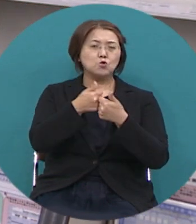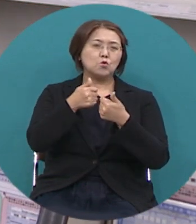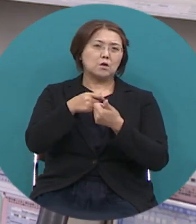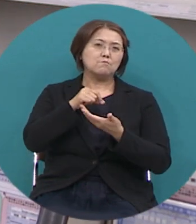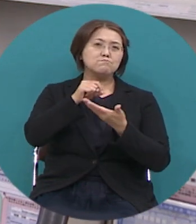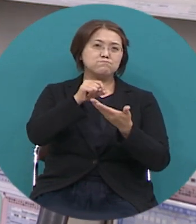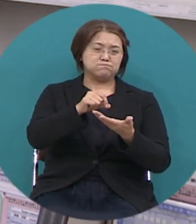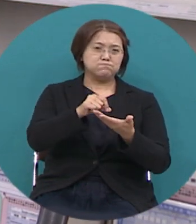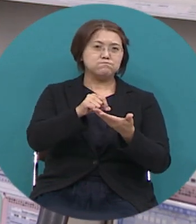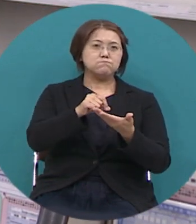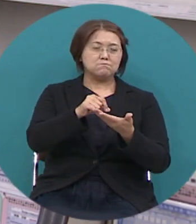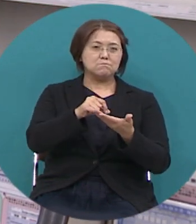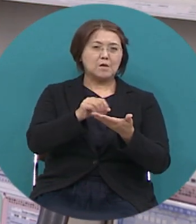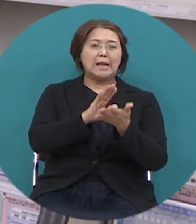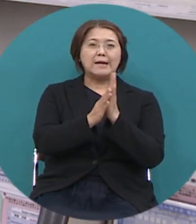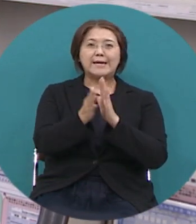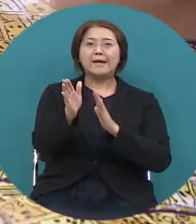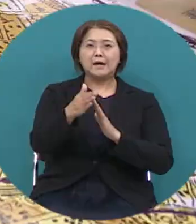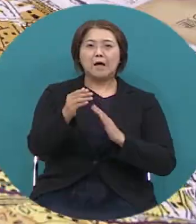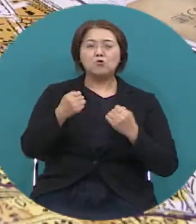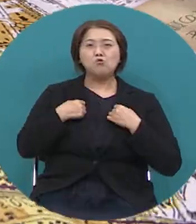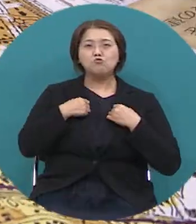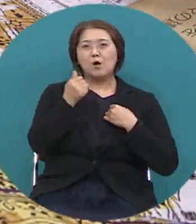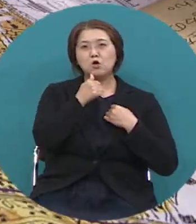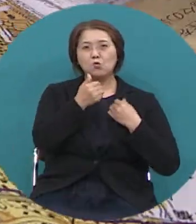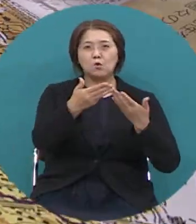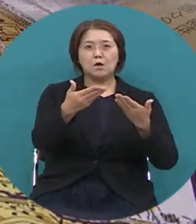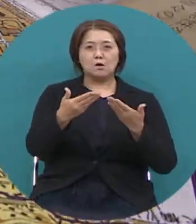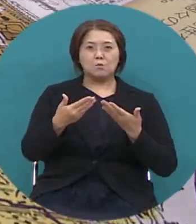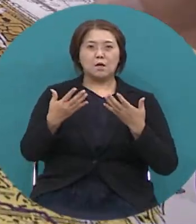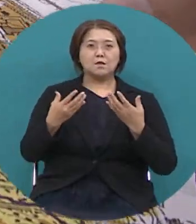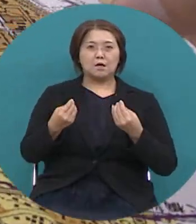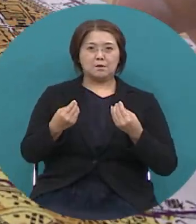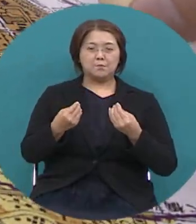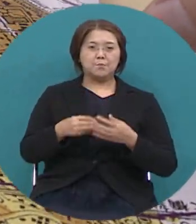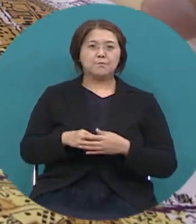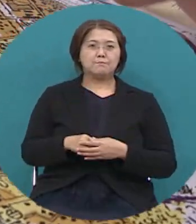、このような訓練があるということでご紹介をいただきました。